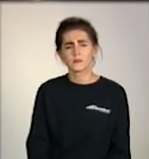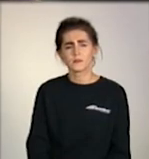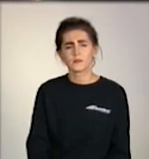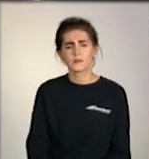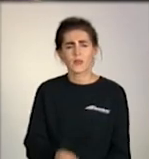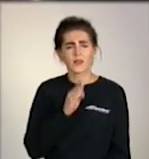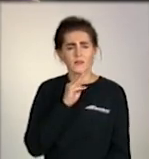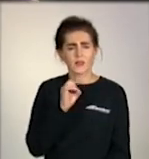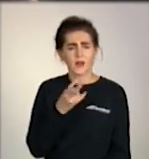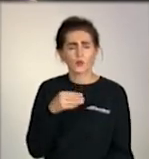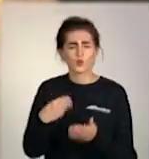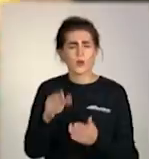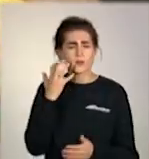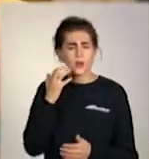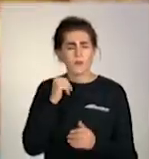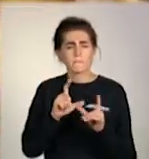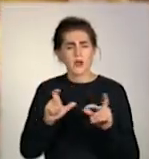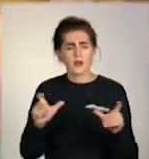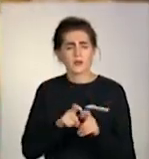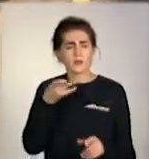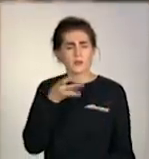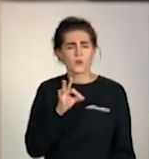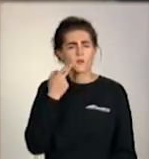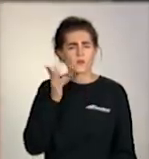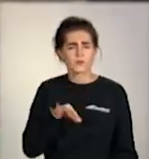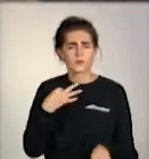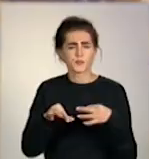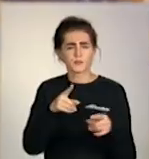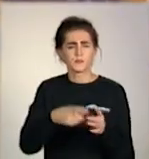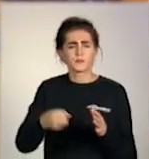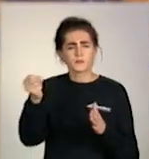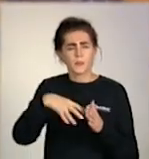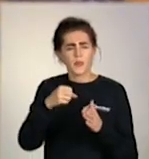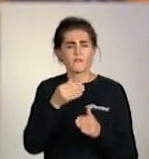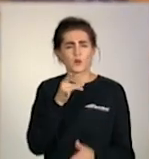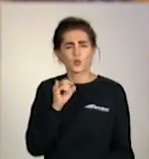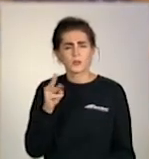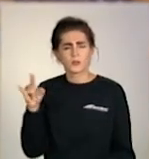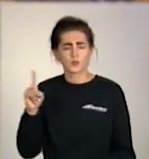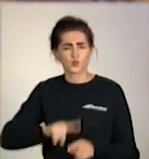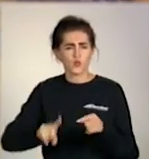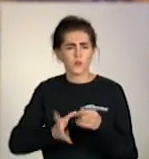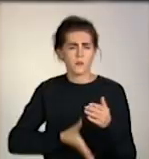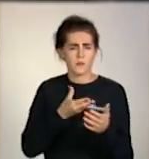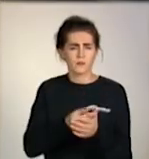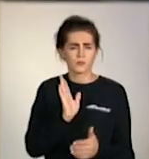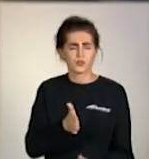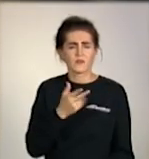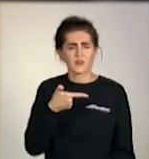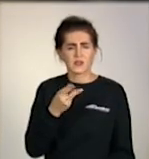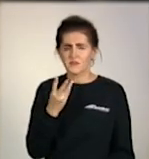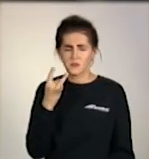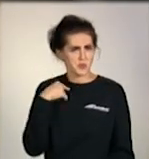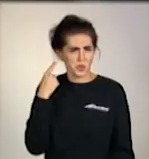Пані Тетяна купує яблука у магазині те, що незабаром за пакетик, у який вона складає фрукти, доведеться платити 2-3 гривні, не